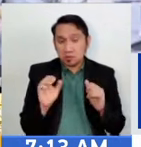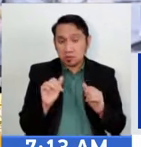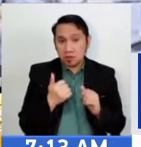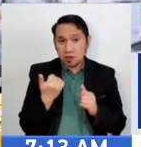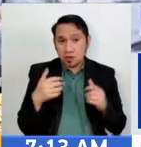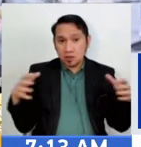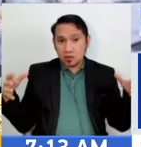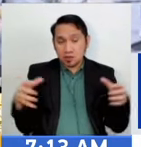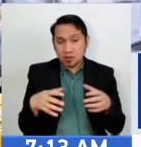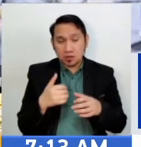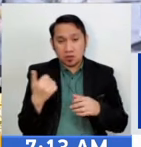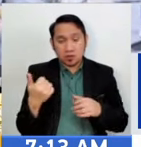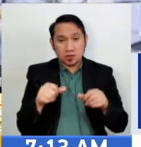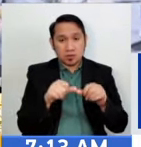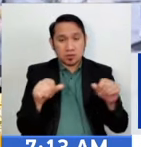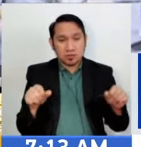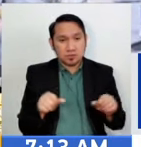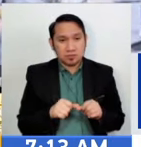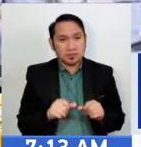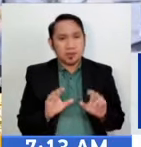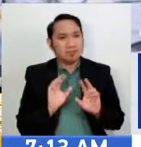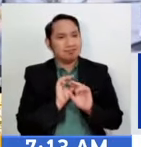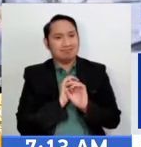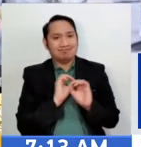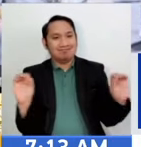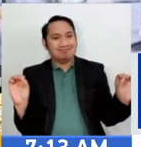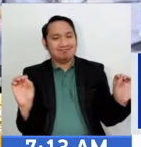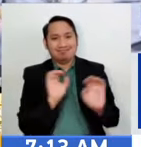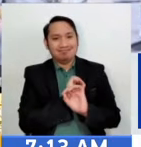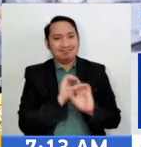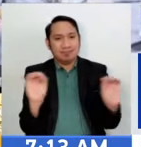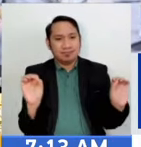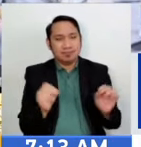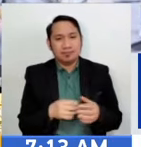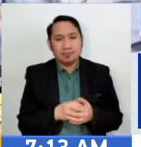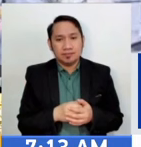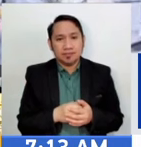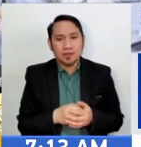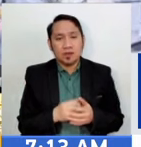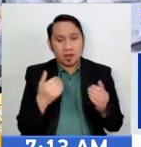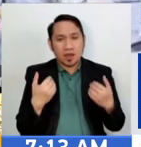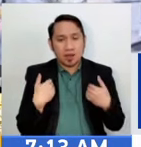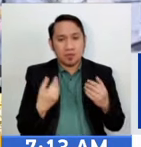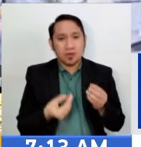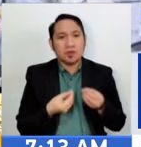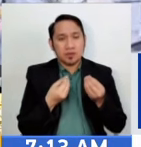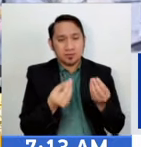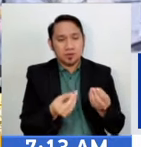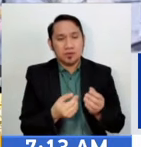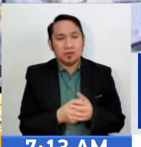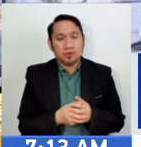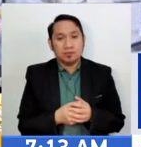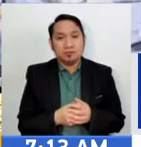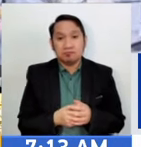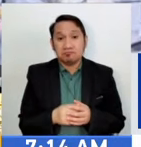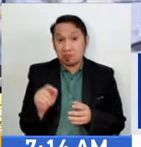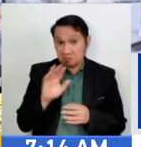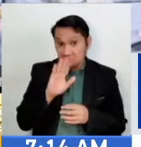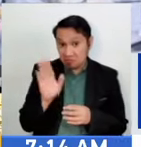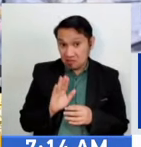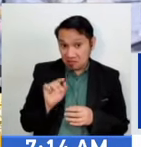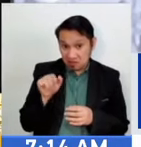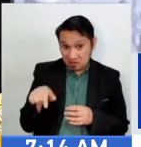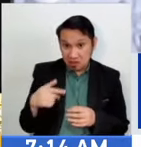areas? None, Madam Chair. None, Madam Chair. We can furnish you the copy of that. So never ka nagpatawag ng meeting na kailangan